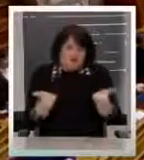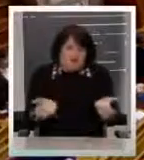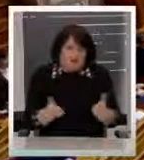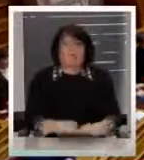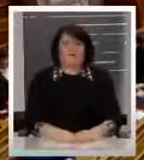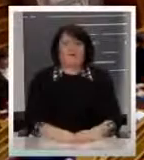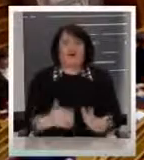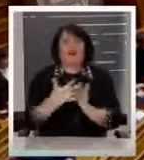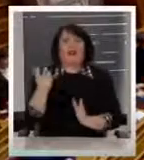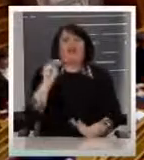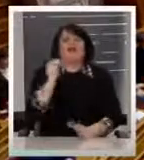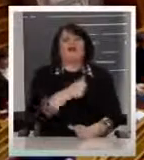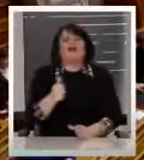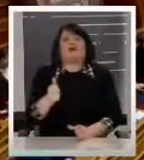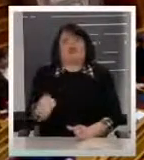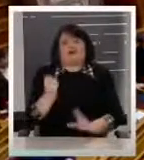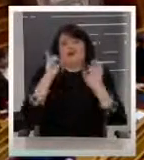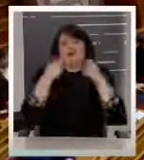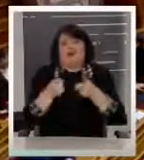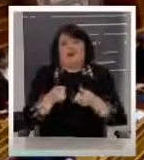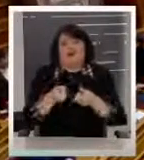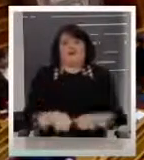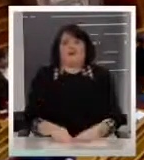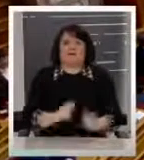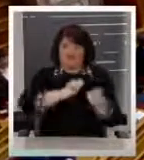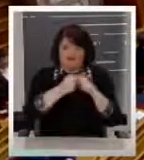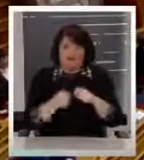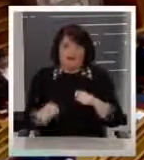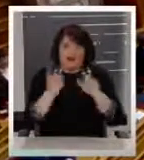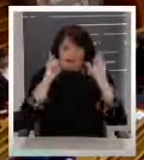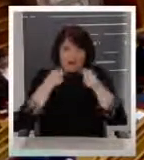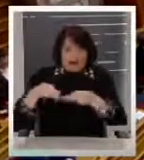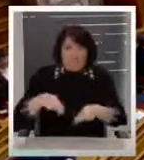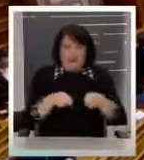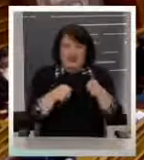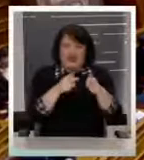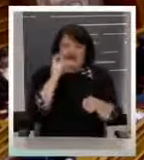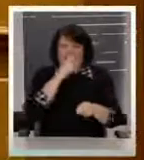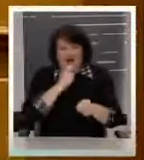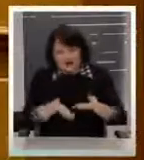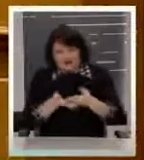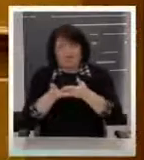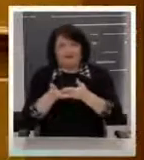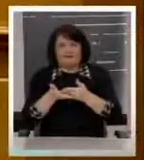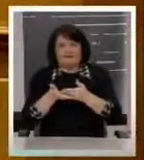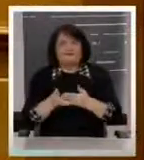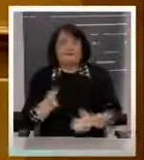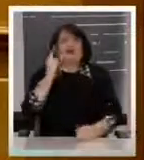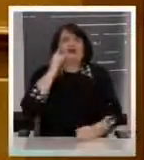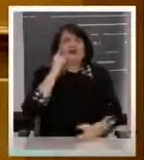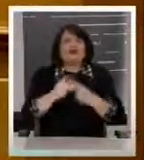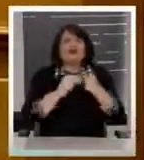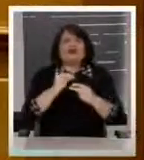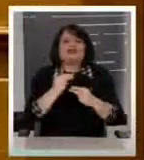Είστε 15 βουλευτές μέσα. Μετά τη μετατροπή της Νέας Δημοκρατίας σε ποτάμι με τη στήριξη κυρίας Γεννηματά, νομίζω ούτε στη συζήτηση